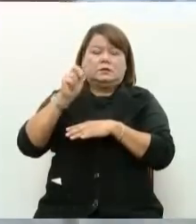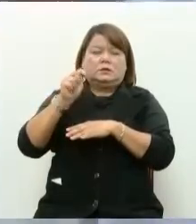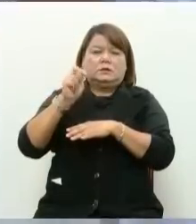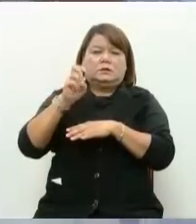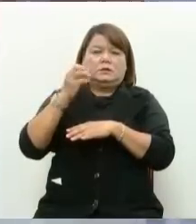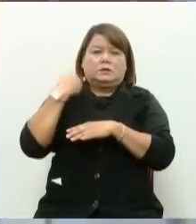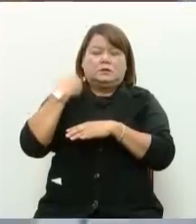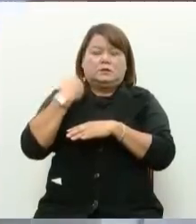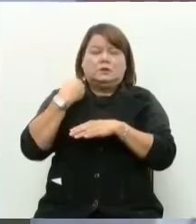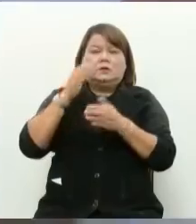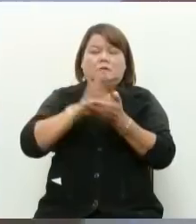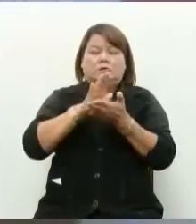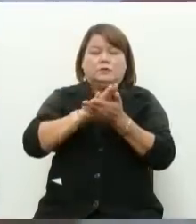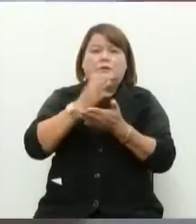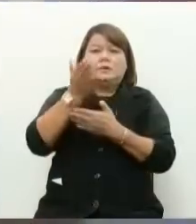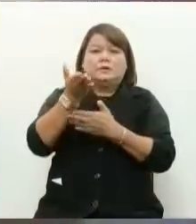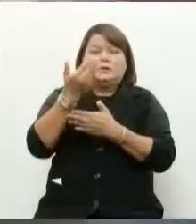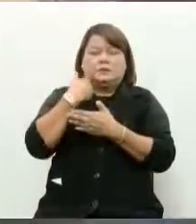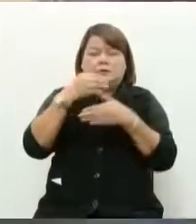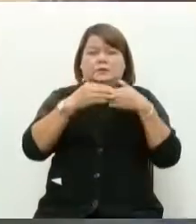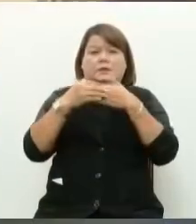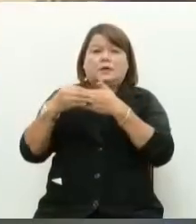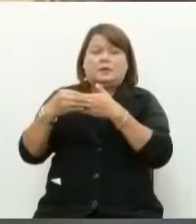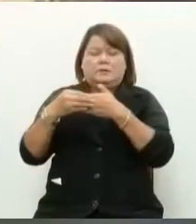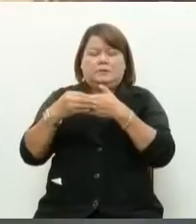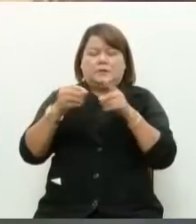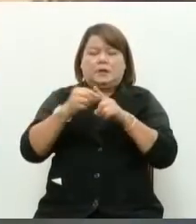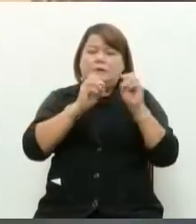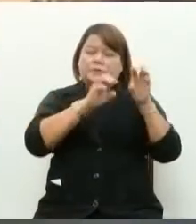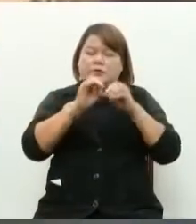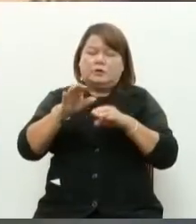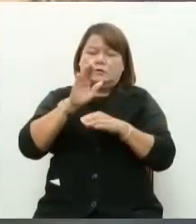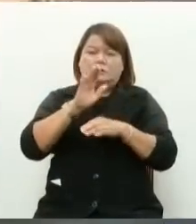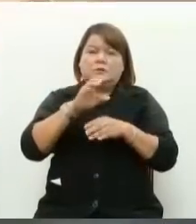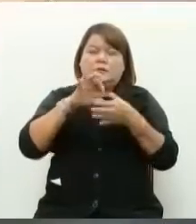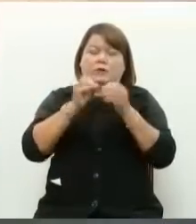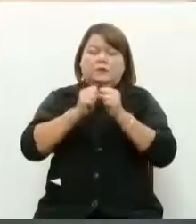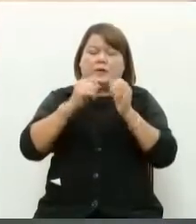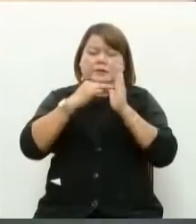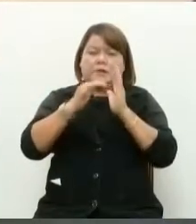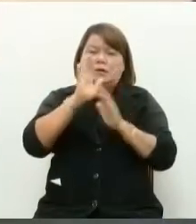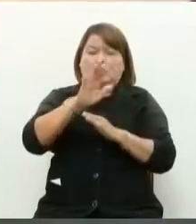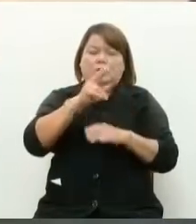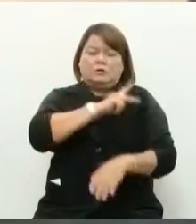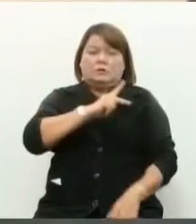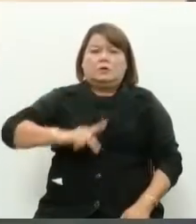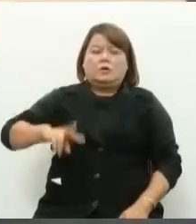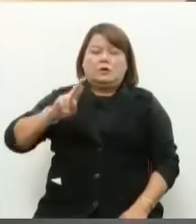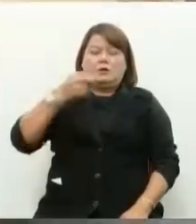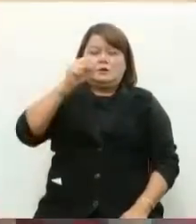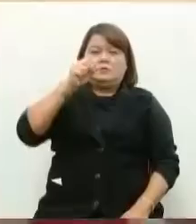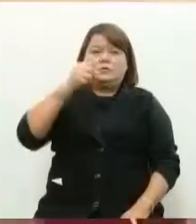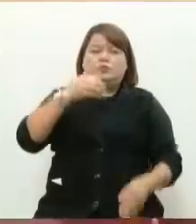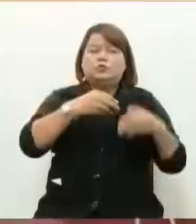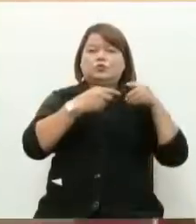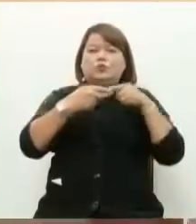โรงเรียนชุมชนวัดมาติการามได้น้อมนำพระบรมราโชบายด้านการศึกษาของในหลวงรัชกาลที่10สู่การปฏิบัติม